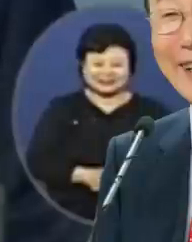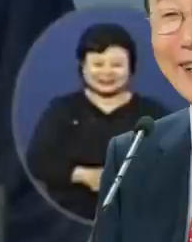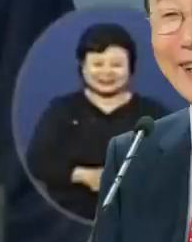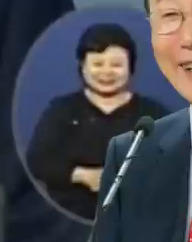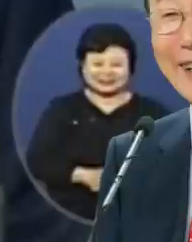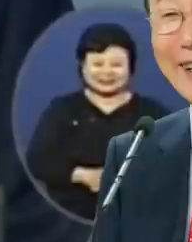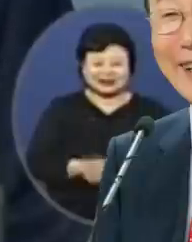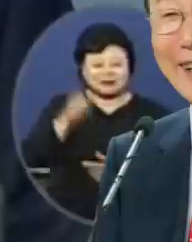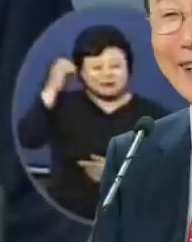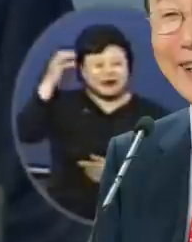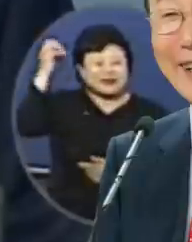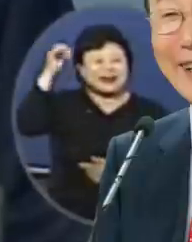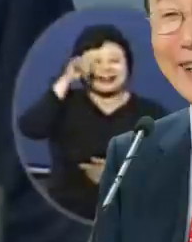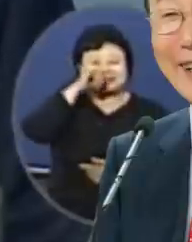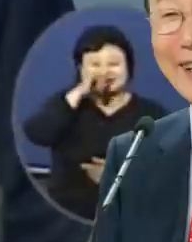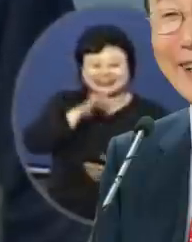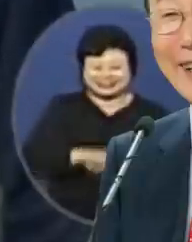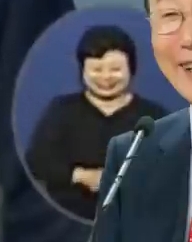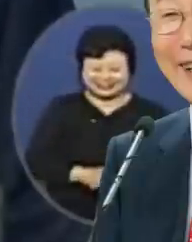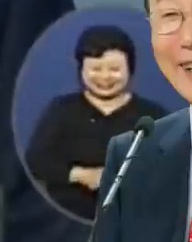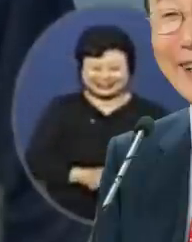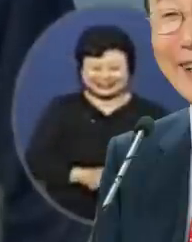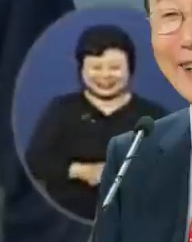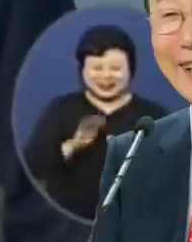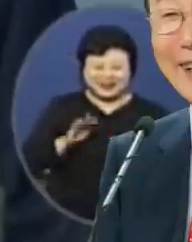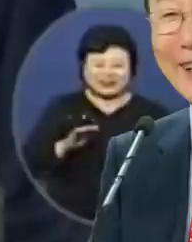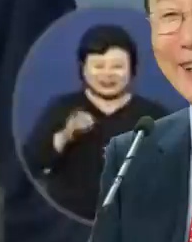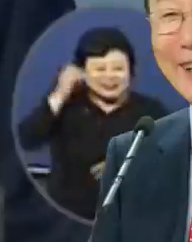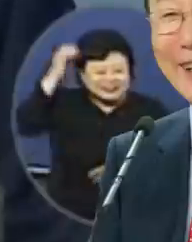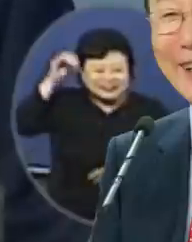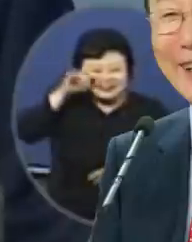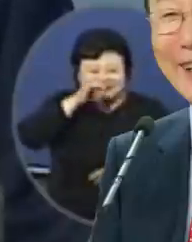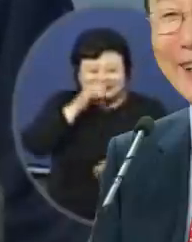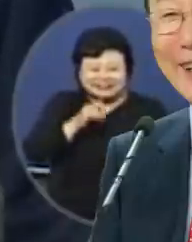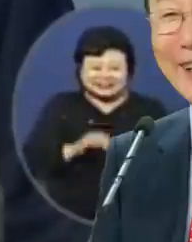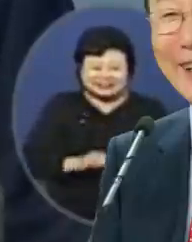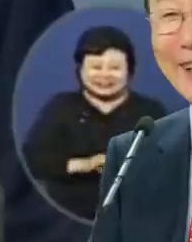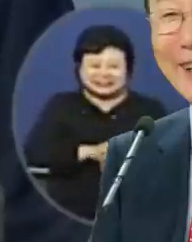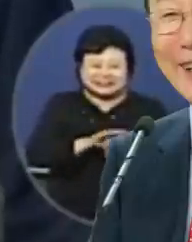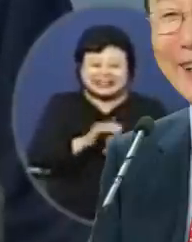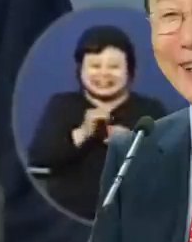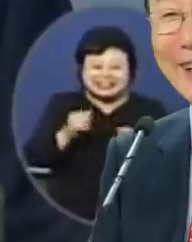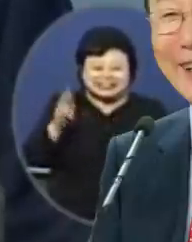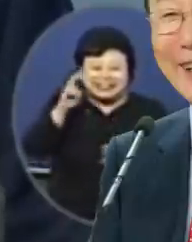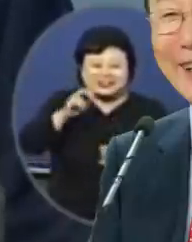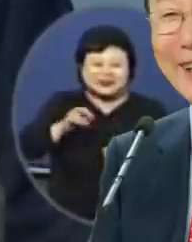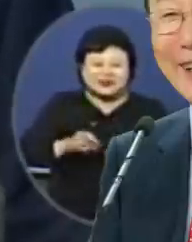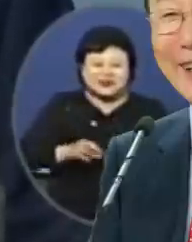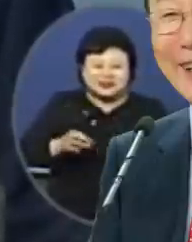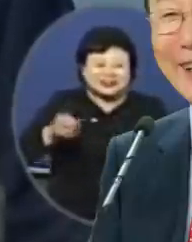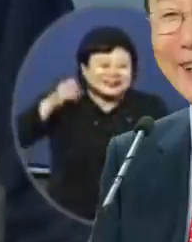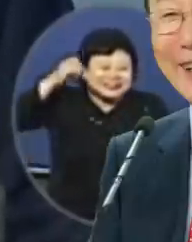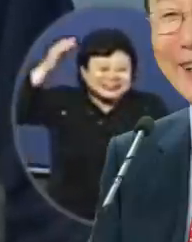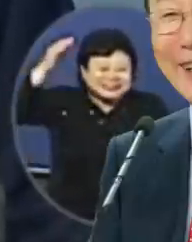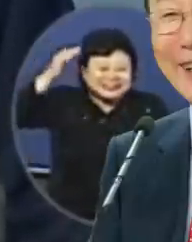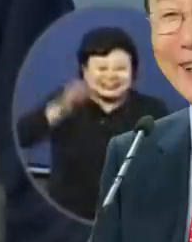그런데 자꾸 잊어버립니다. 오늘 또 잊어버렸네. 사랑하는 자여 찬송 안 부르고 시작했어요.